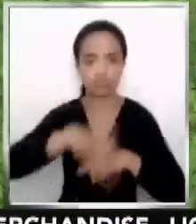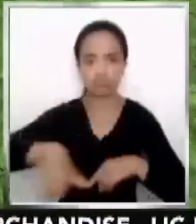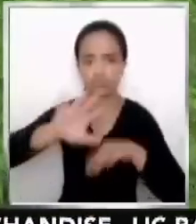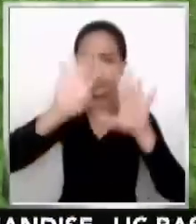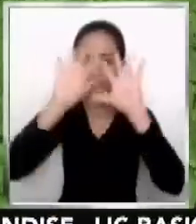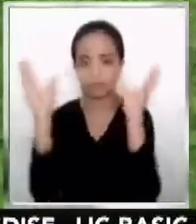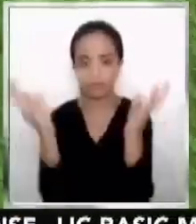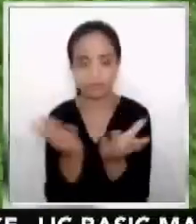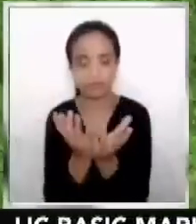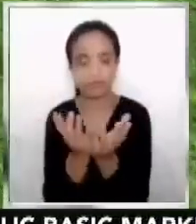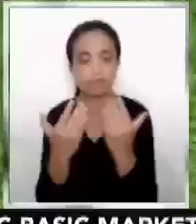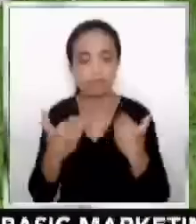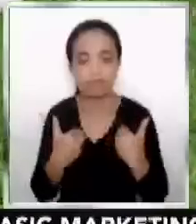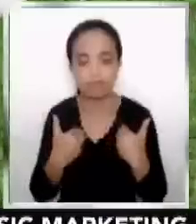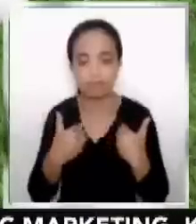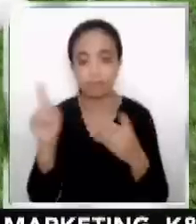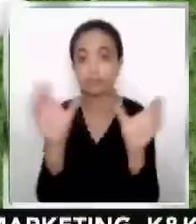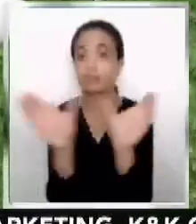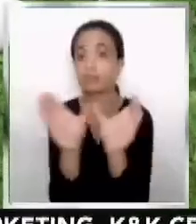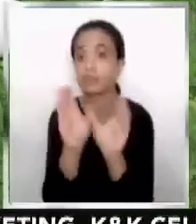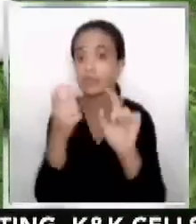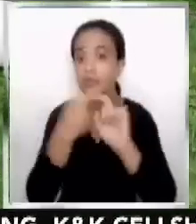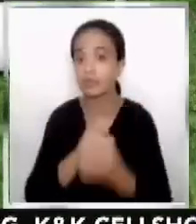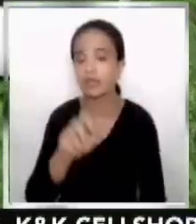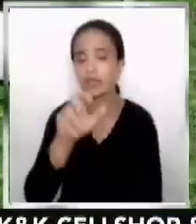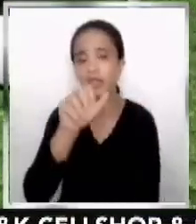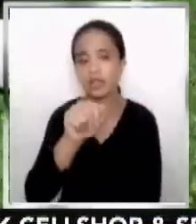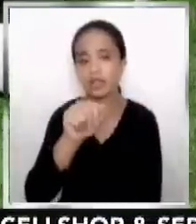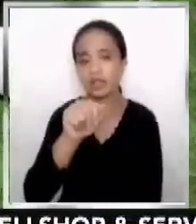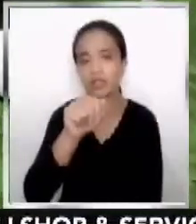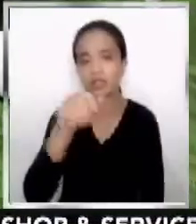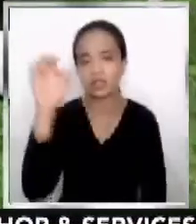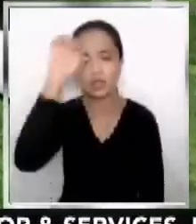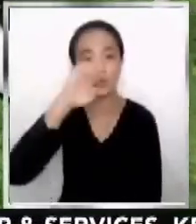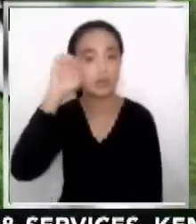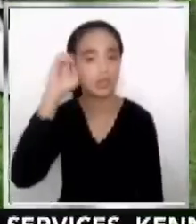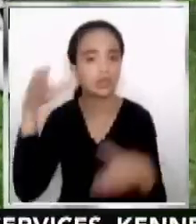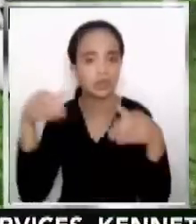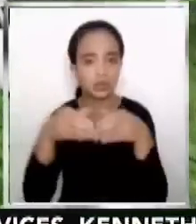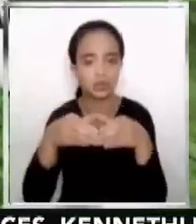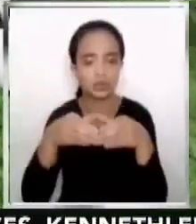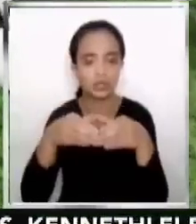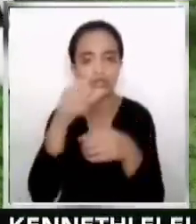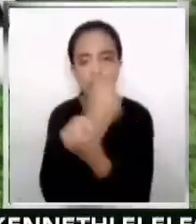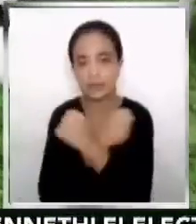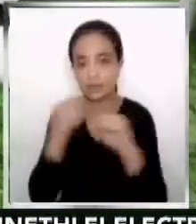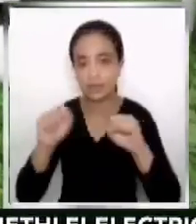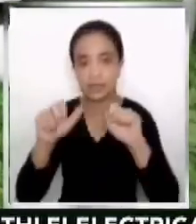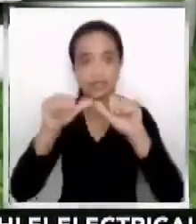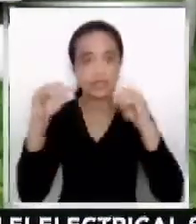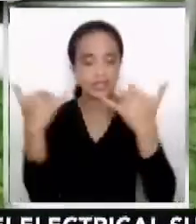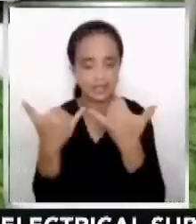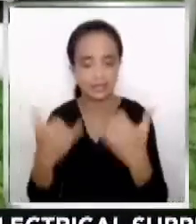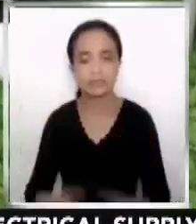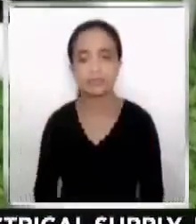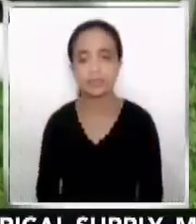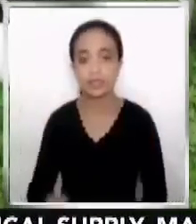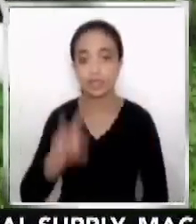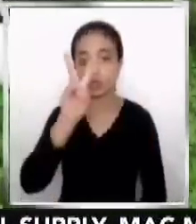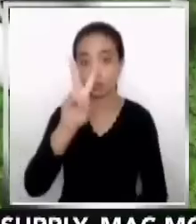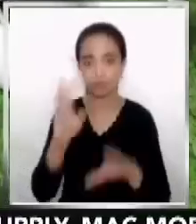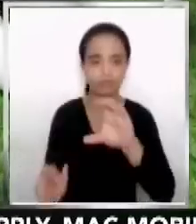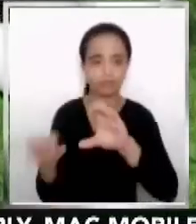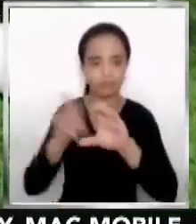nakatanggap ng type certificate mula sa easa o European Union aviation safety agency ang two seater na eroplano